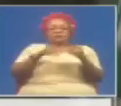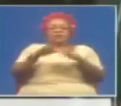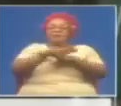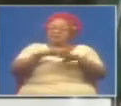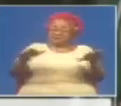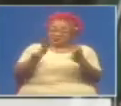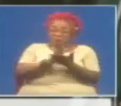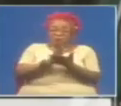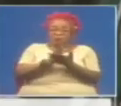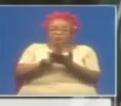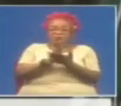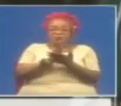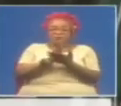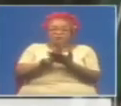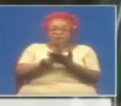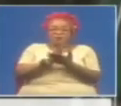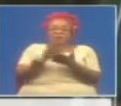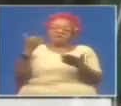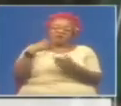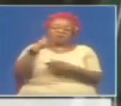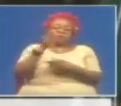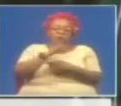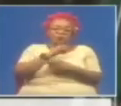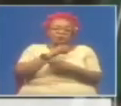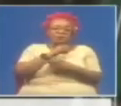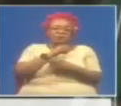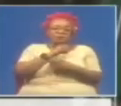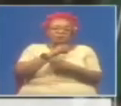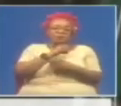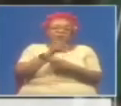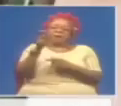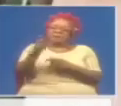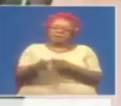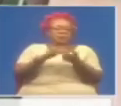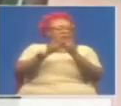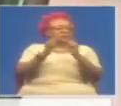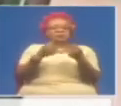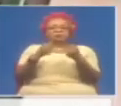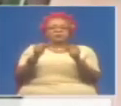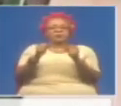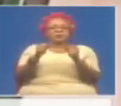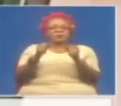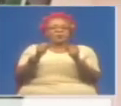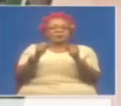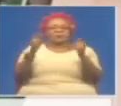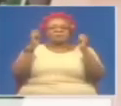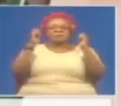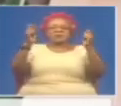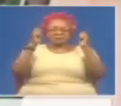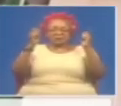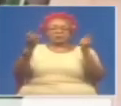kataa. Si nilikuwa nimemwambia Rais Kenyatta. Huyu mtu hawezi badilika. Sasa hii maandamano yote ni kwa